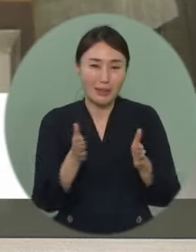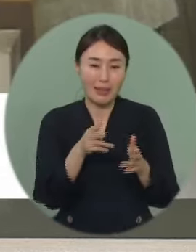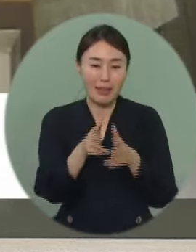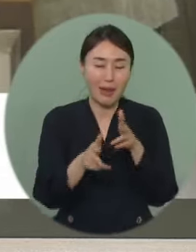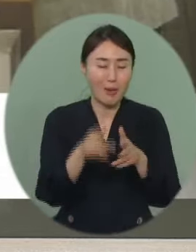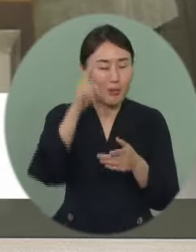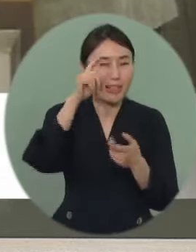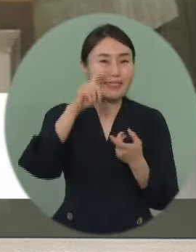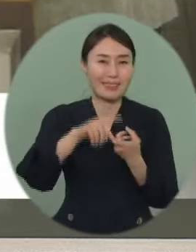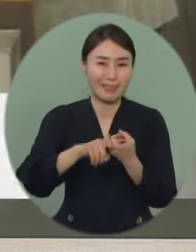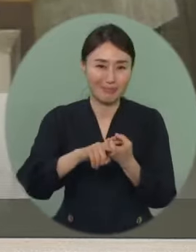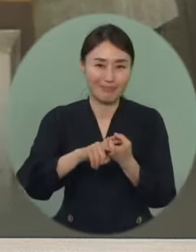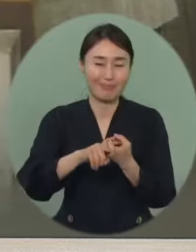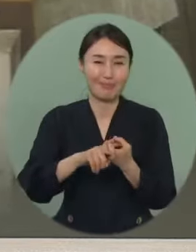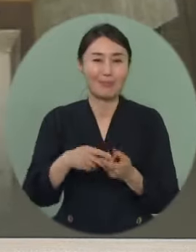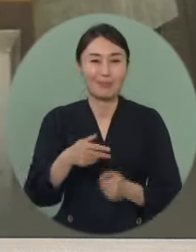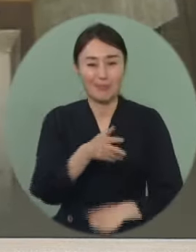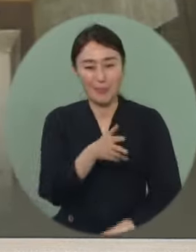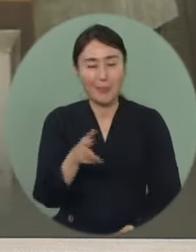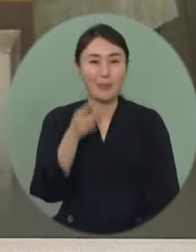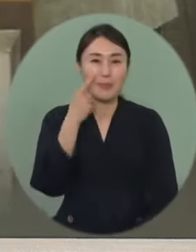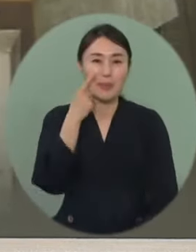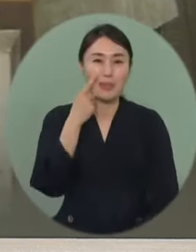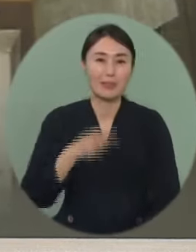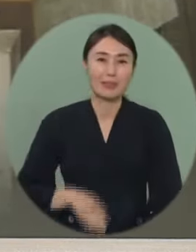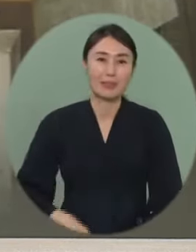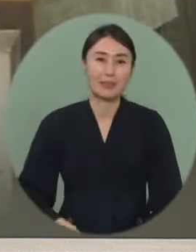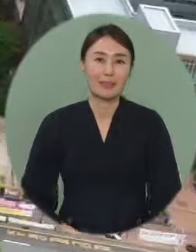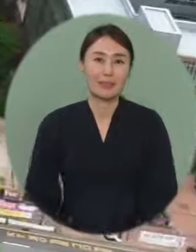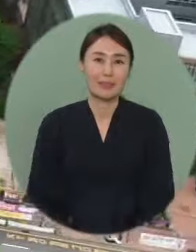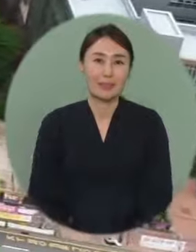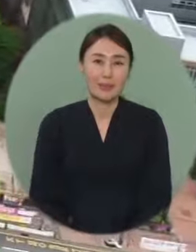보이는 걸로 해석됩니다 김초롱 기자의 보도입니다